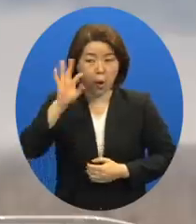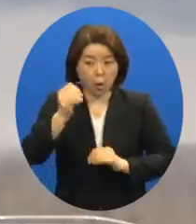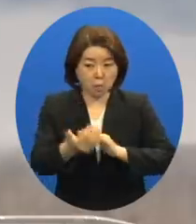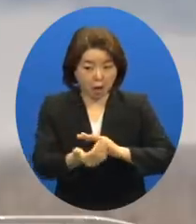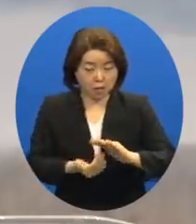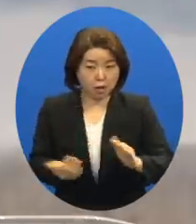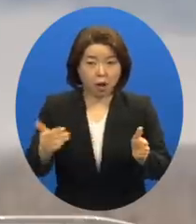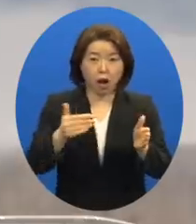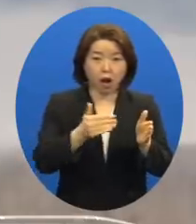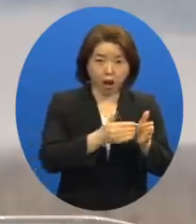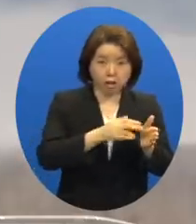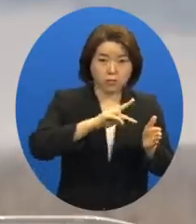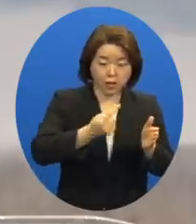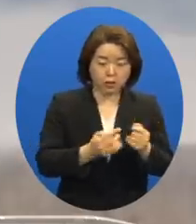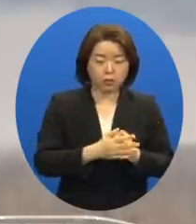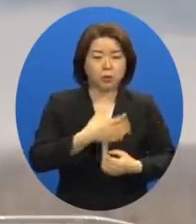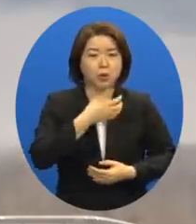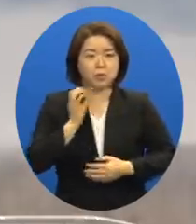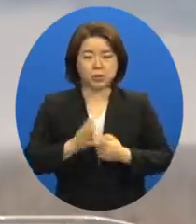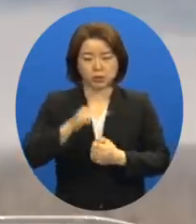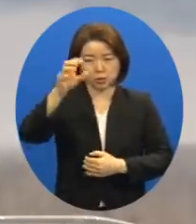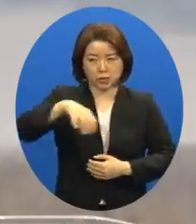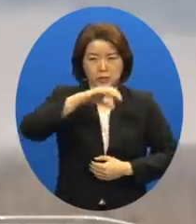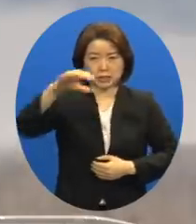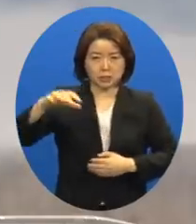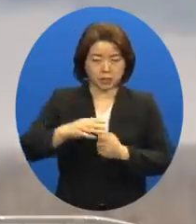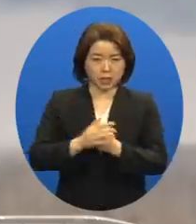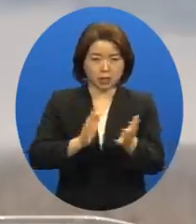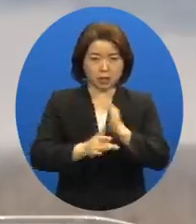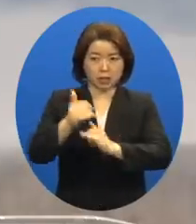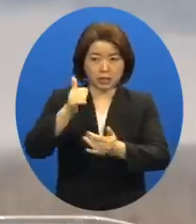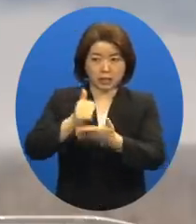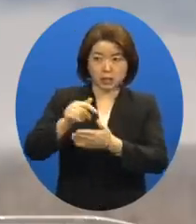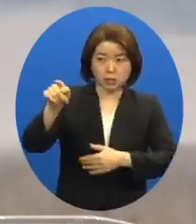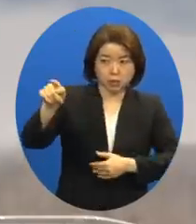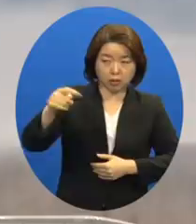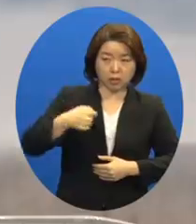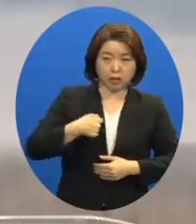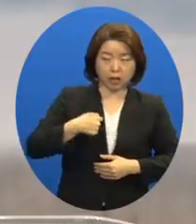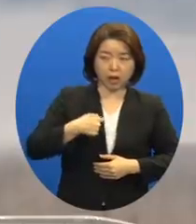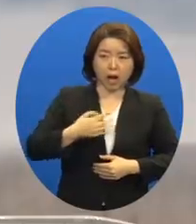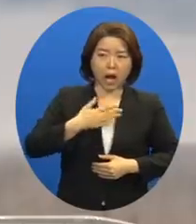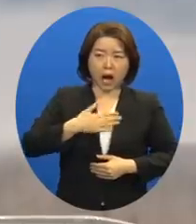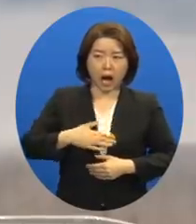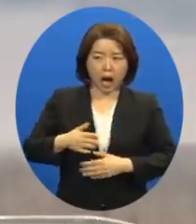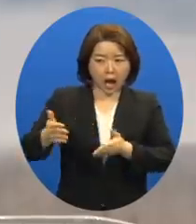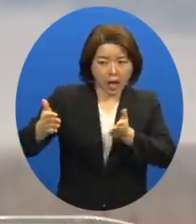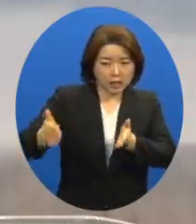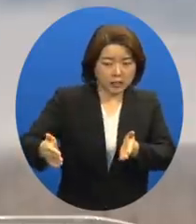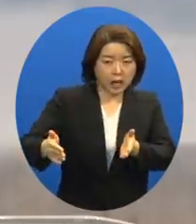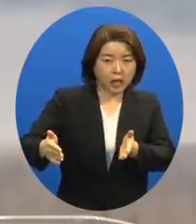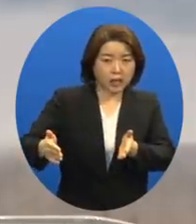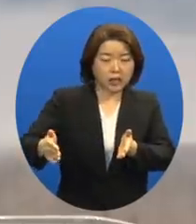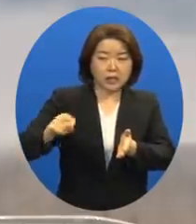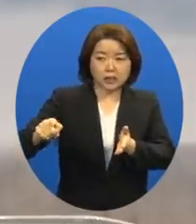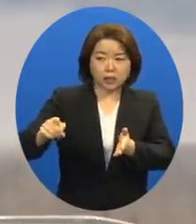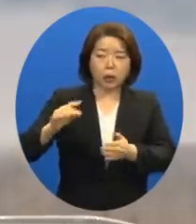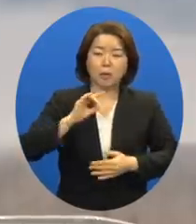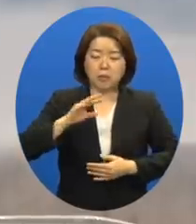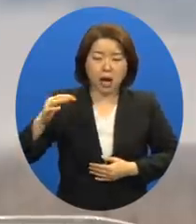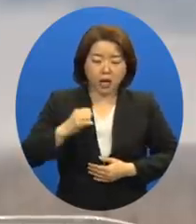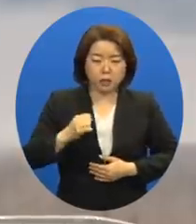해도 베드로는 십자가의 예수님과 자기가 아는 사이라는 것만 가지고도